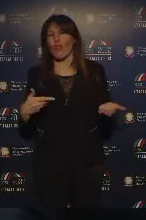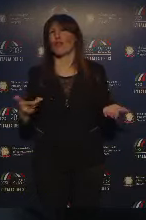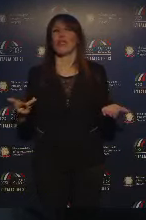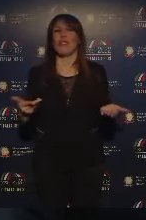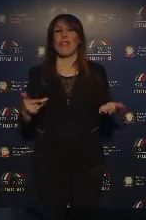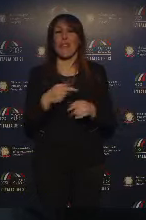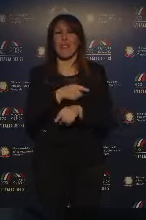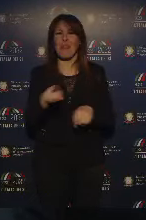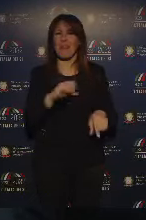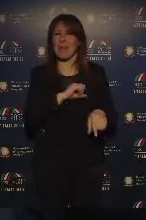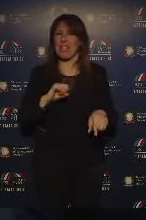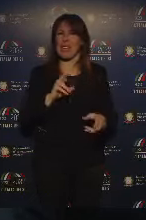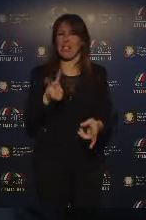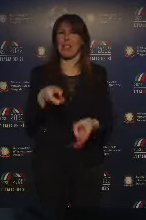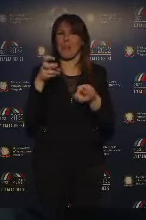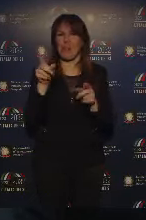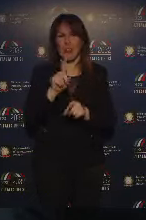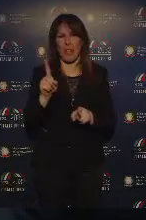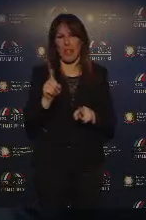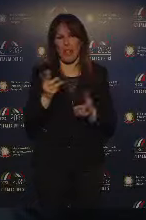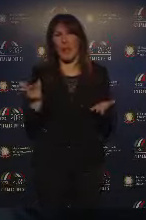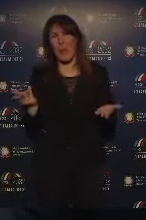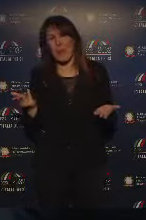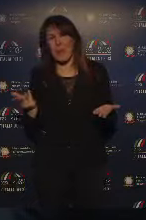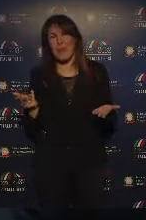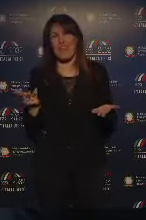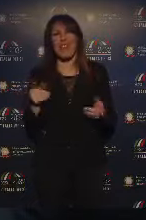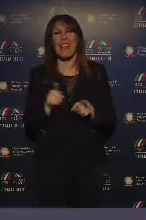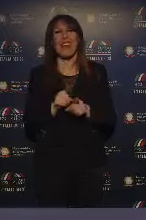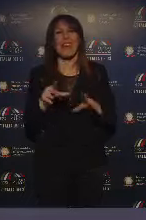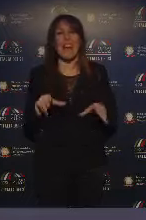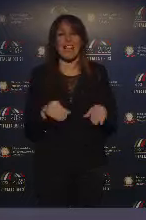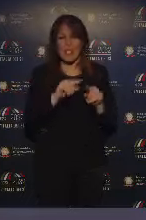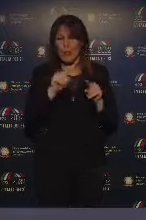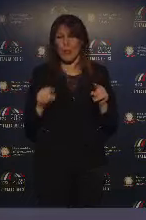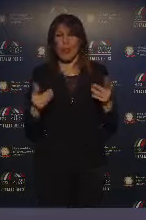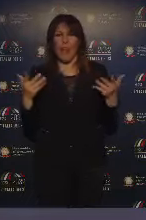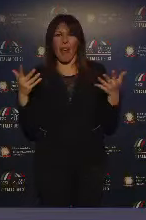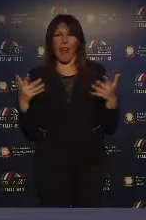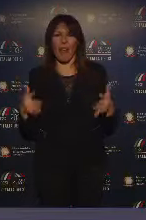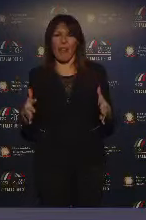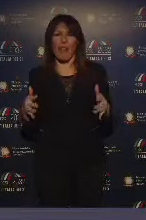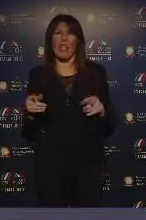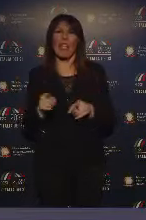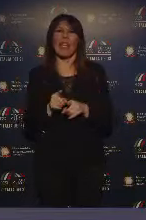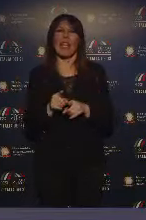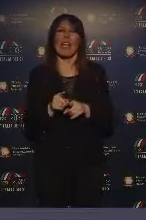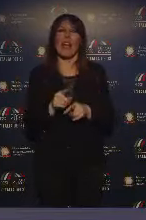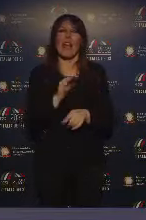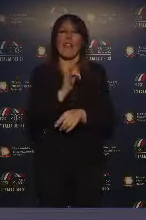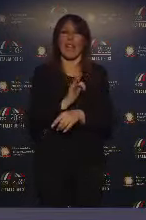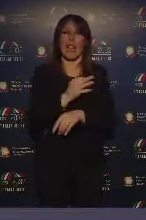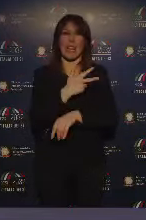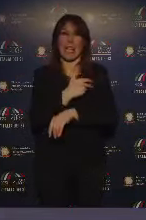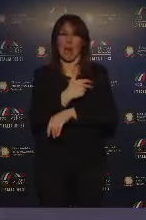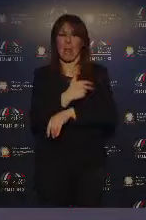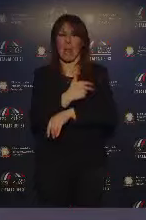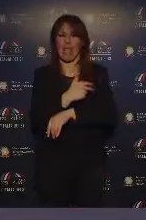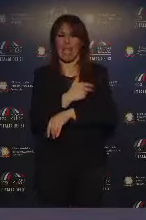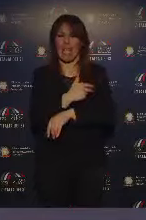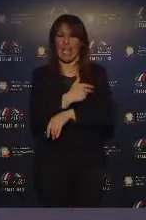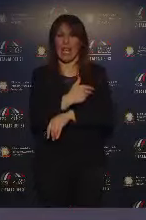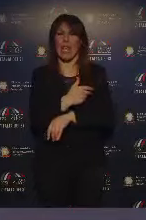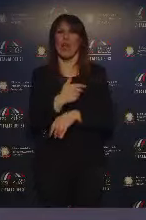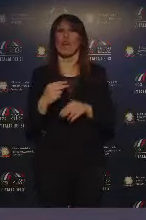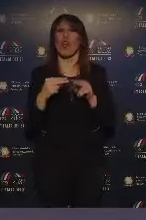della vostra pazienza perché dall'inizio alla fine dalla Ferrandina Matera al